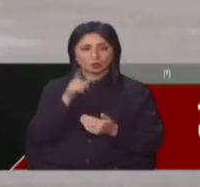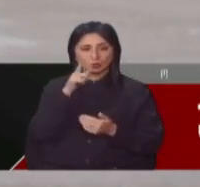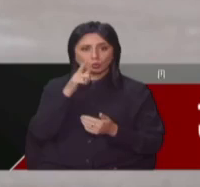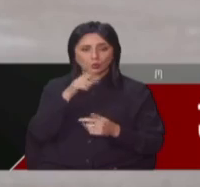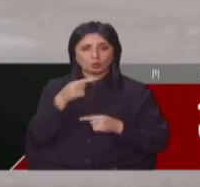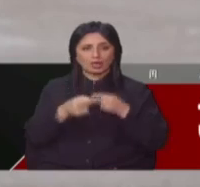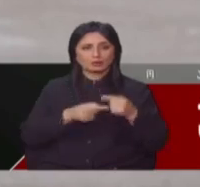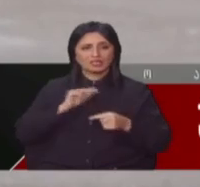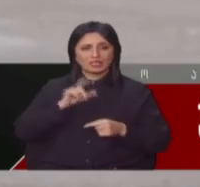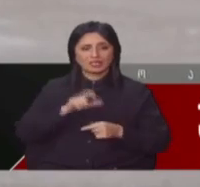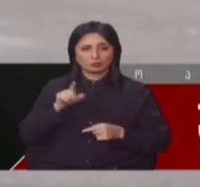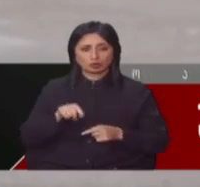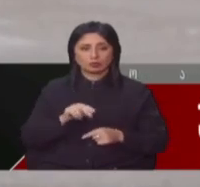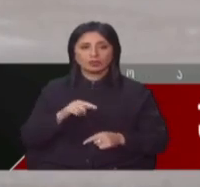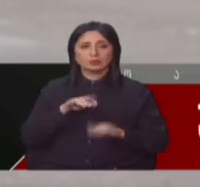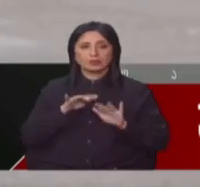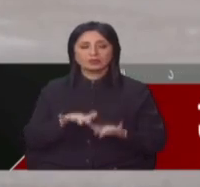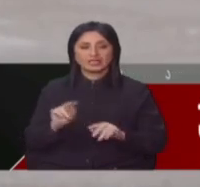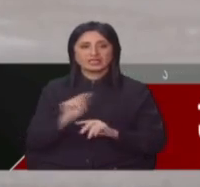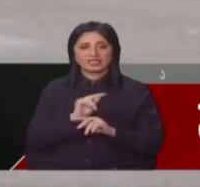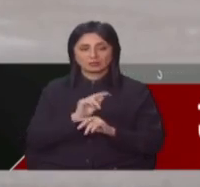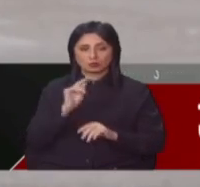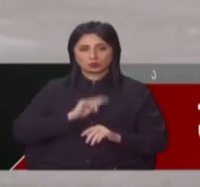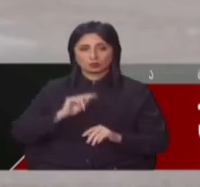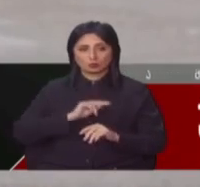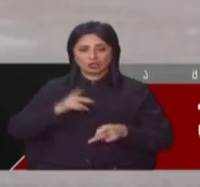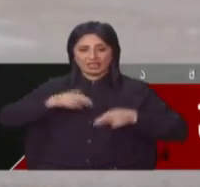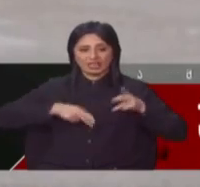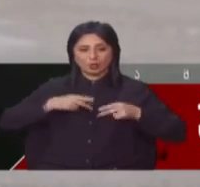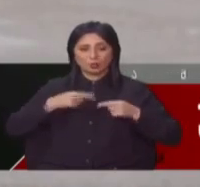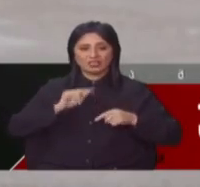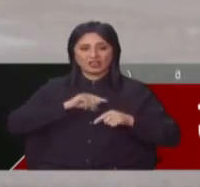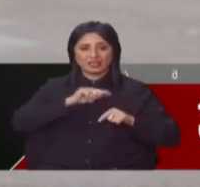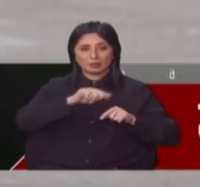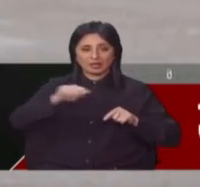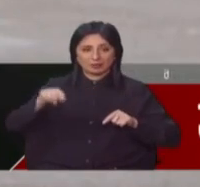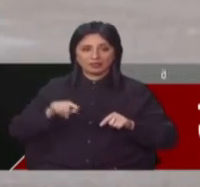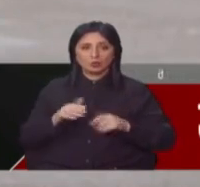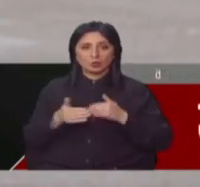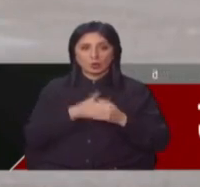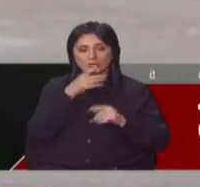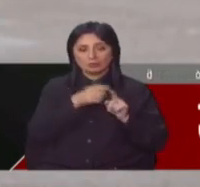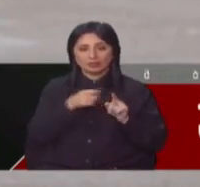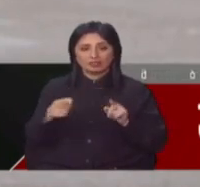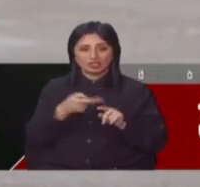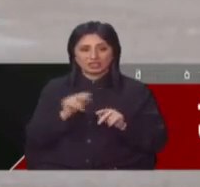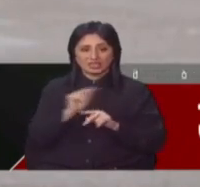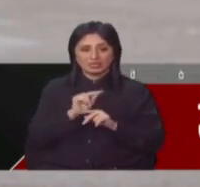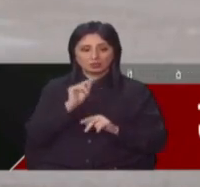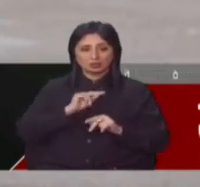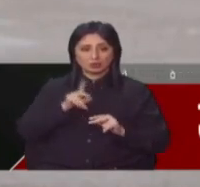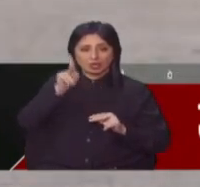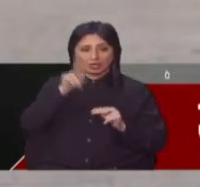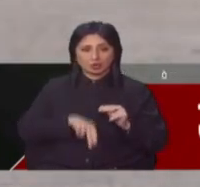ქუთაისის მკვიდრი თანამშრომელი. მიმდინარეობს სარემონტო სამუშაოები ქირურგიულ და სხვა დეპარტამენტებში, სადაც უახლოეს პერიოდში ეს სარემონტო